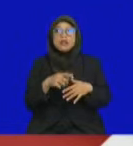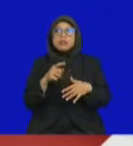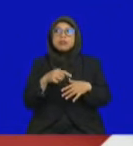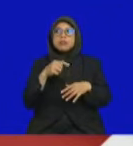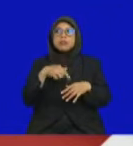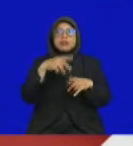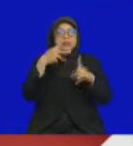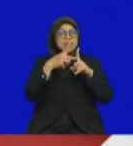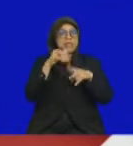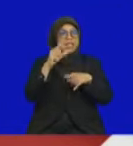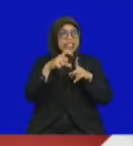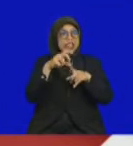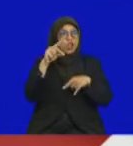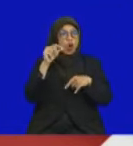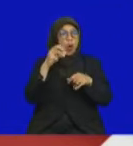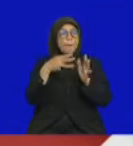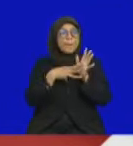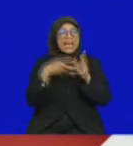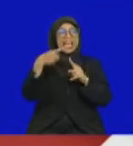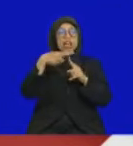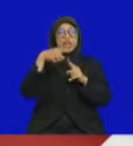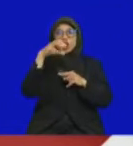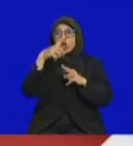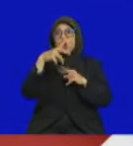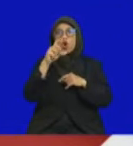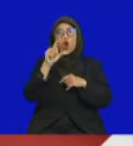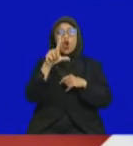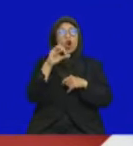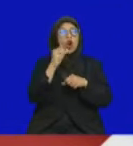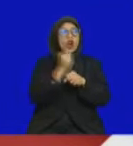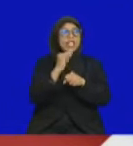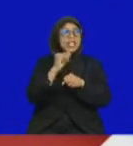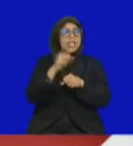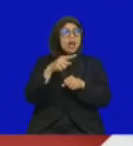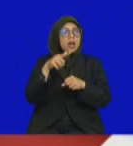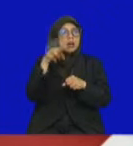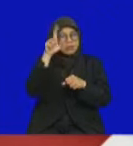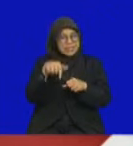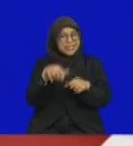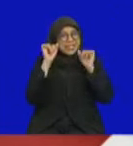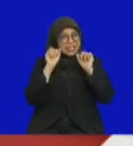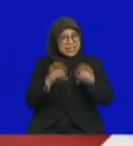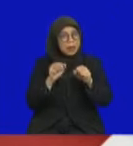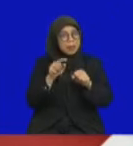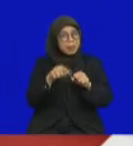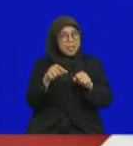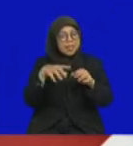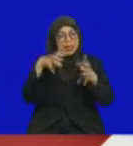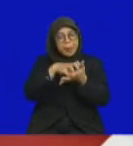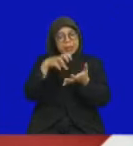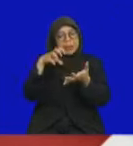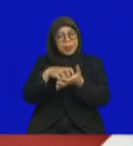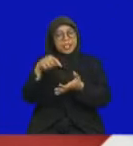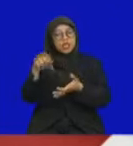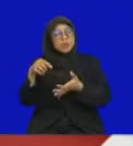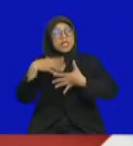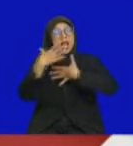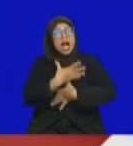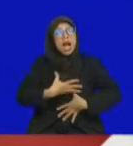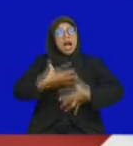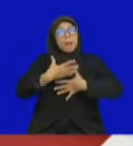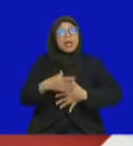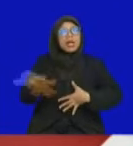hidromologi yang cukup besar maka kita bisa menjamin bahwa kawasan-kawasan tersebut bisa aman dari